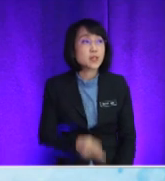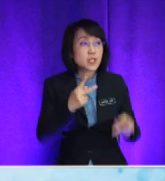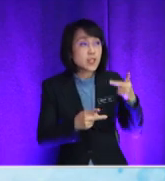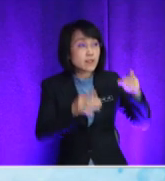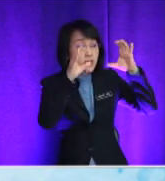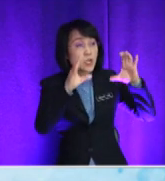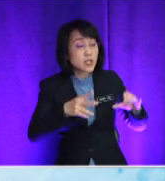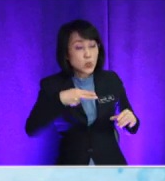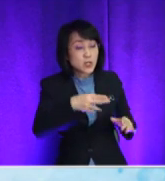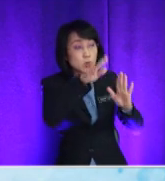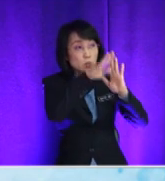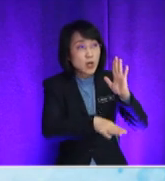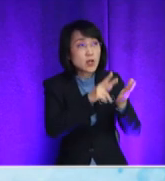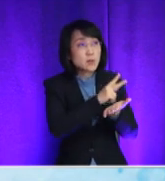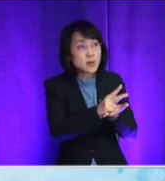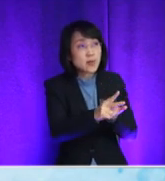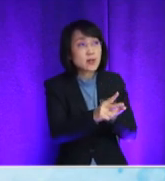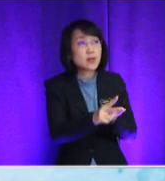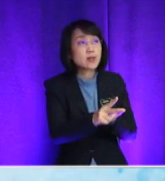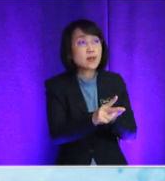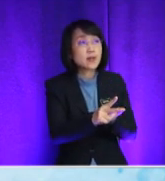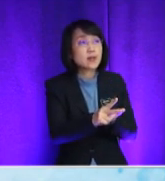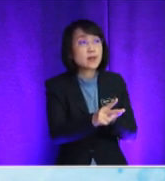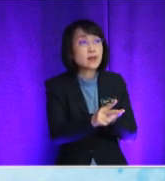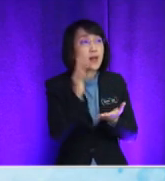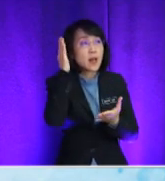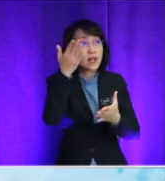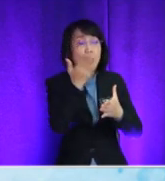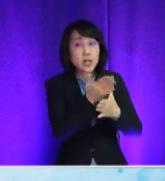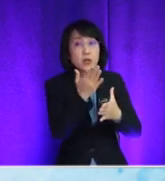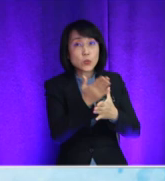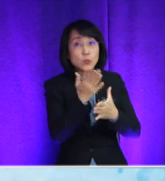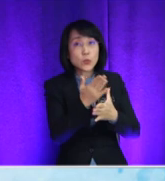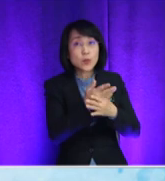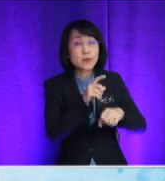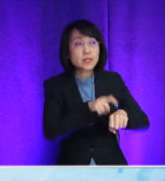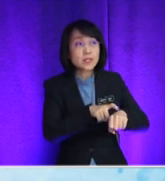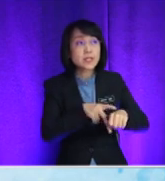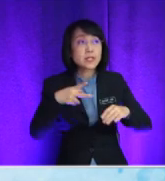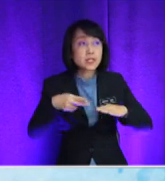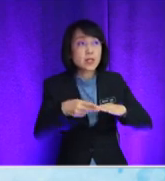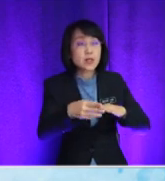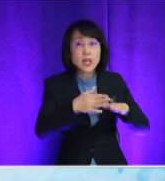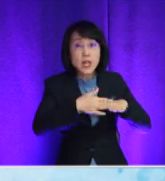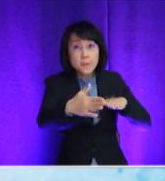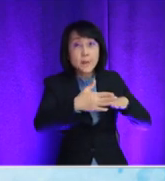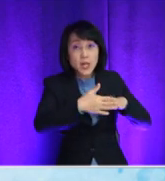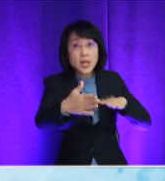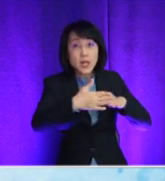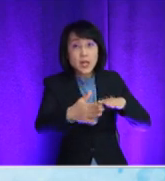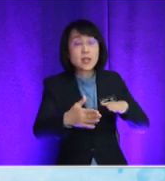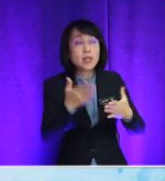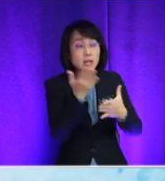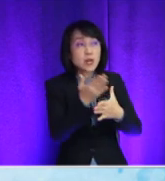kalau terang dia akan mempengaruhi masih kita menjahit lah kalau terlebih pun dia akan mempengaruhi juga buat Nanti